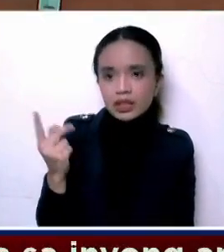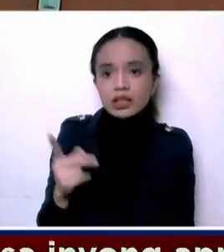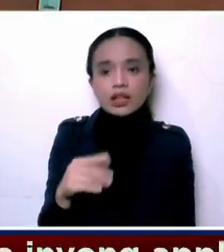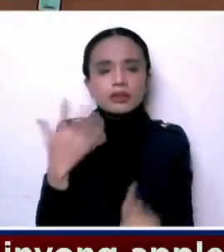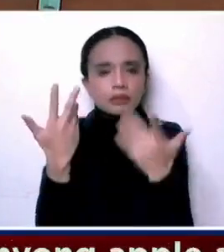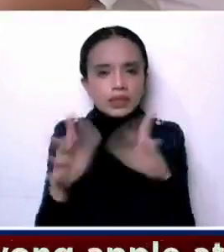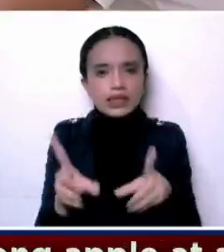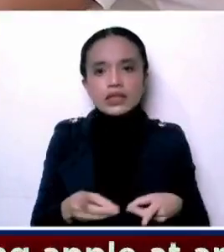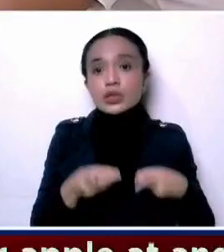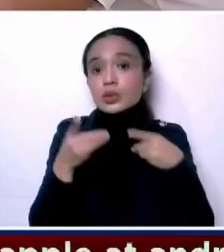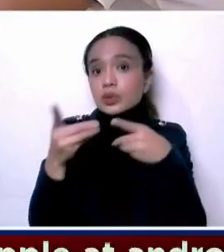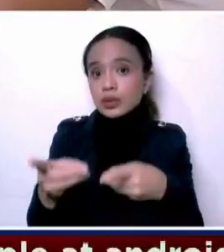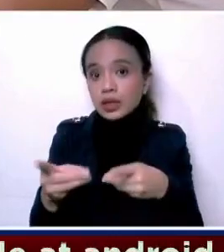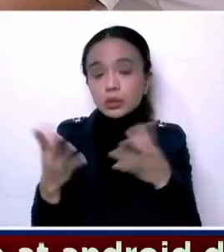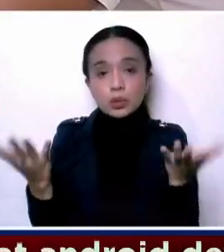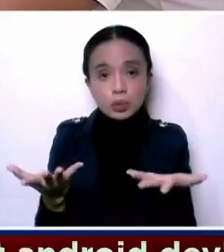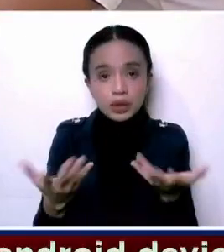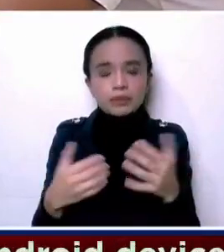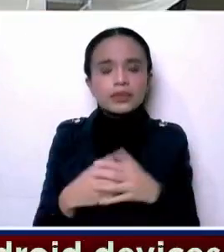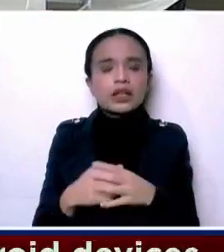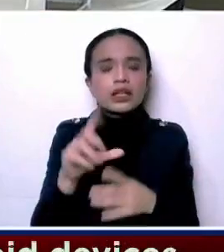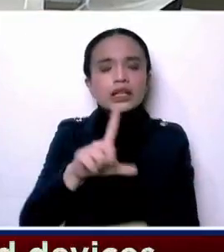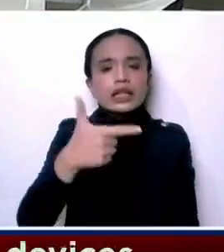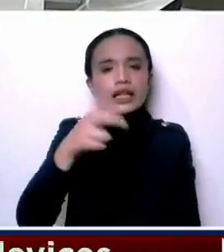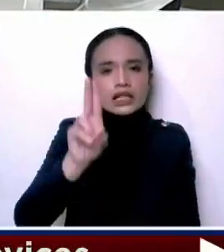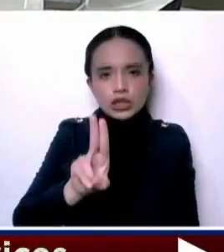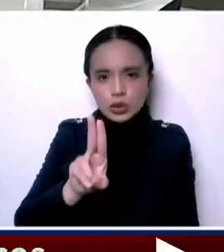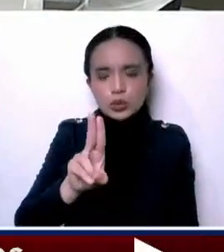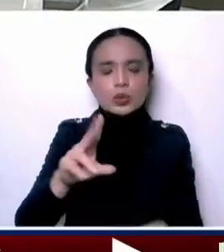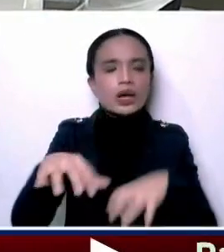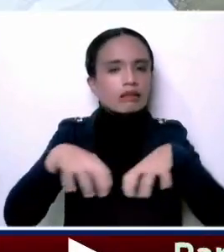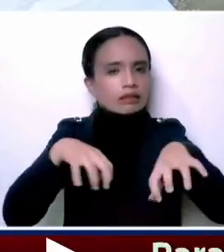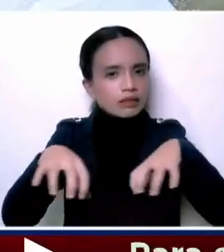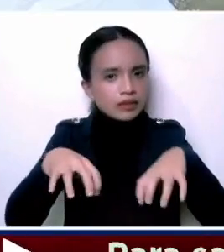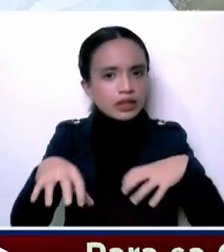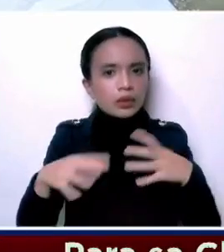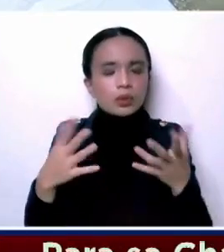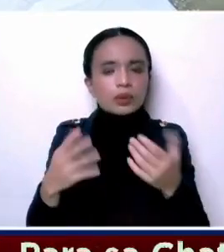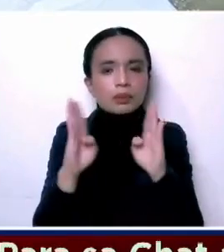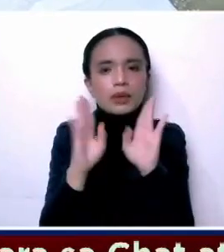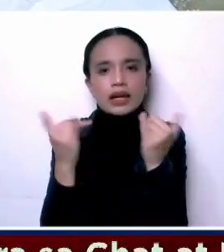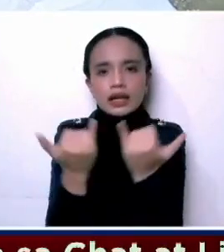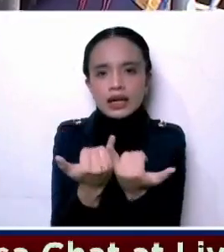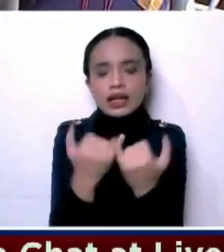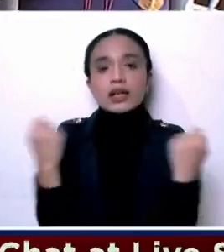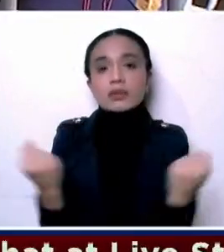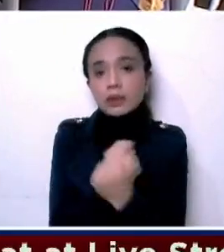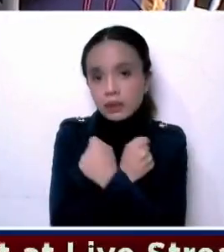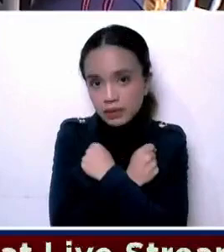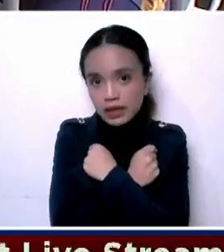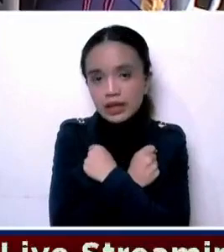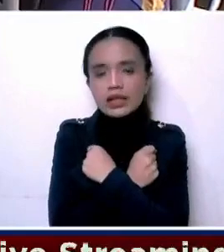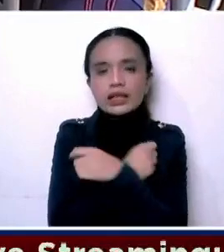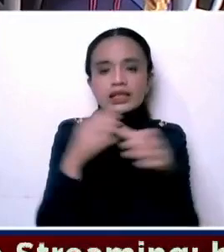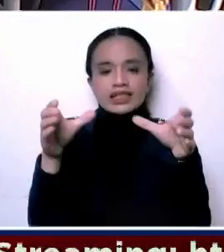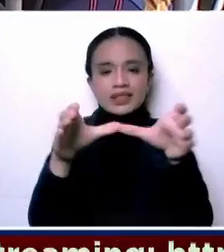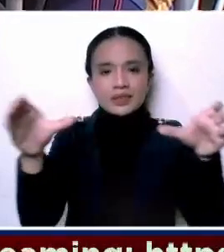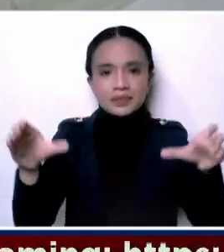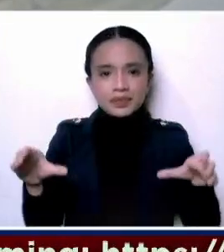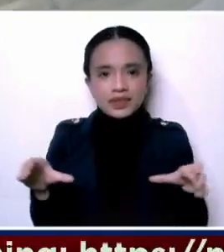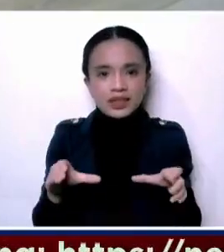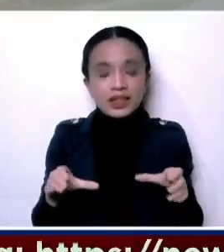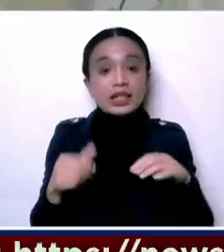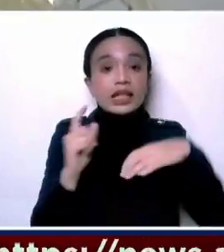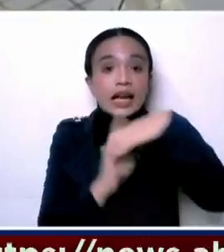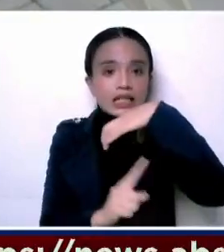dugo sa blood donation activity ng LGU at DOH Calabarzon sa barangay Mapagmahal Covered Court na sinuportahan ng